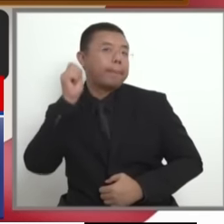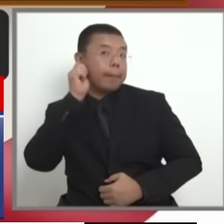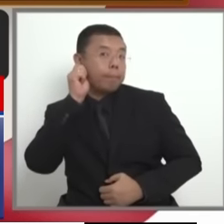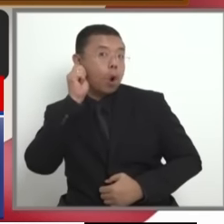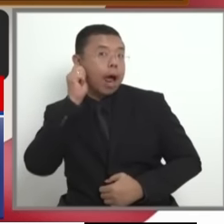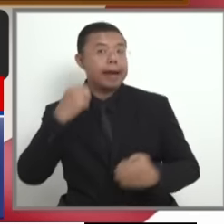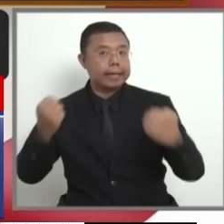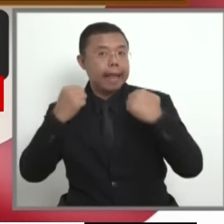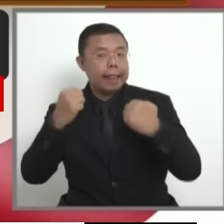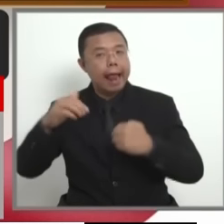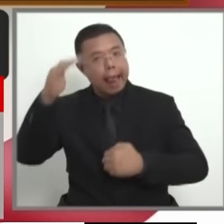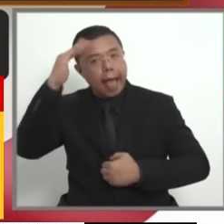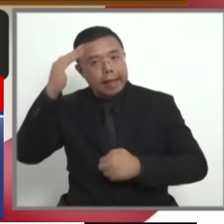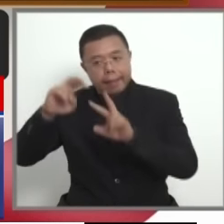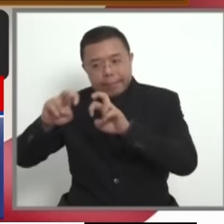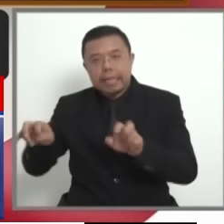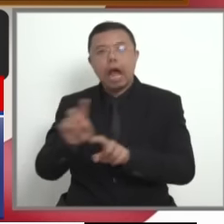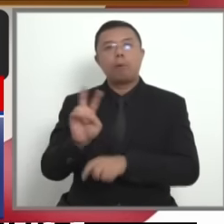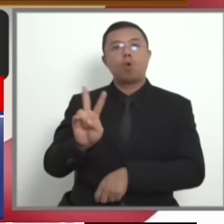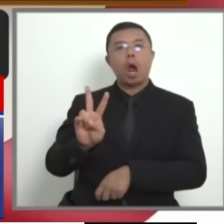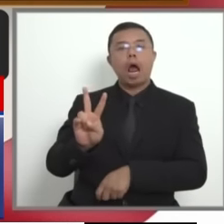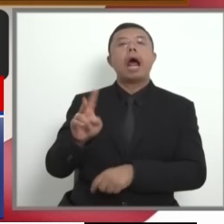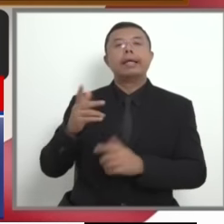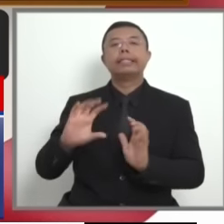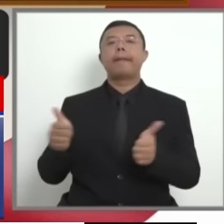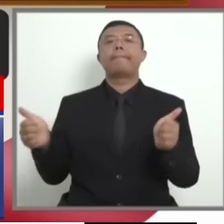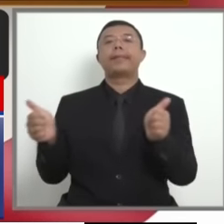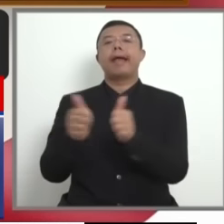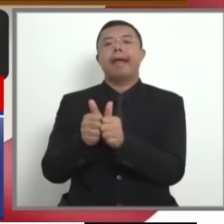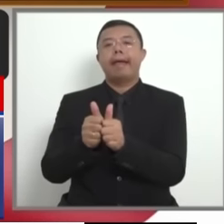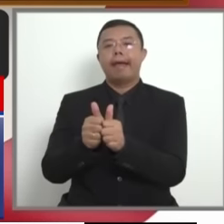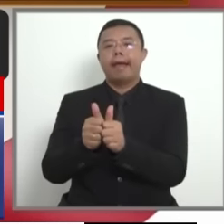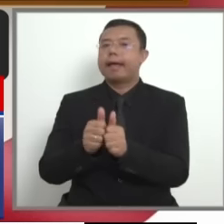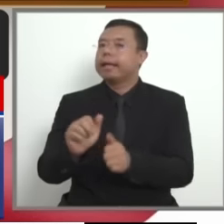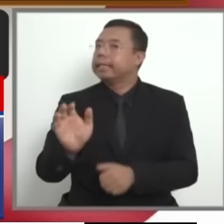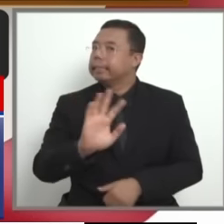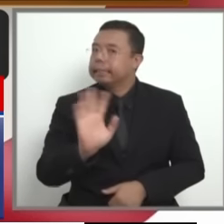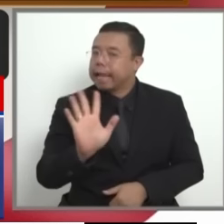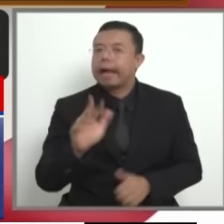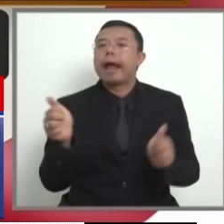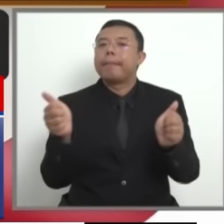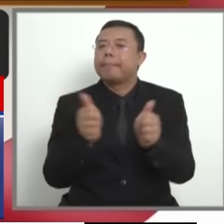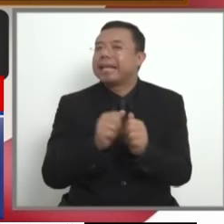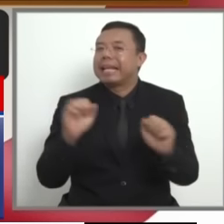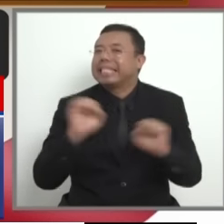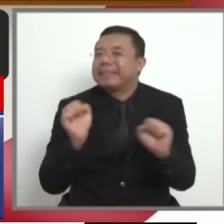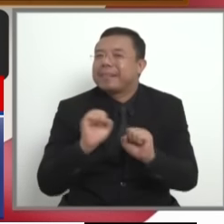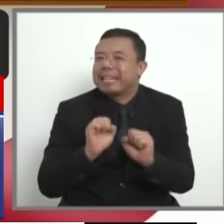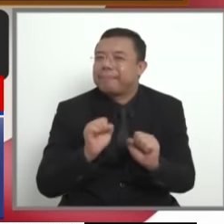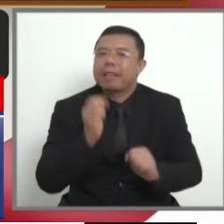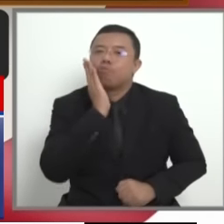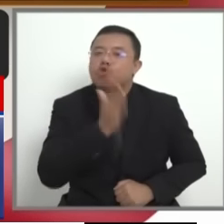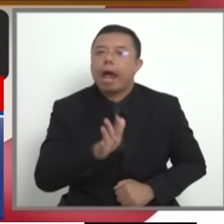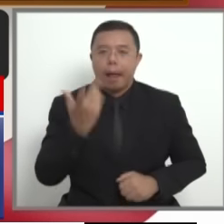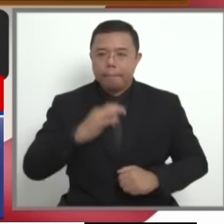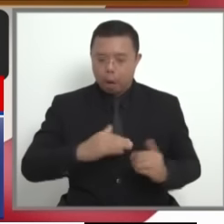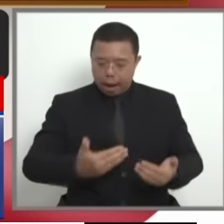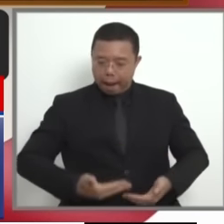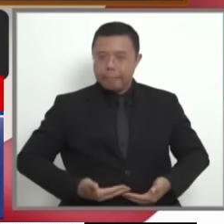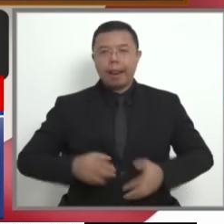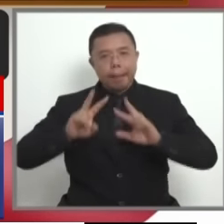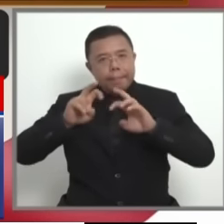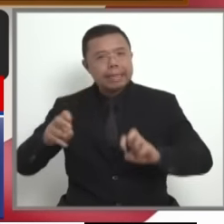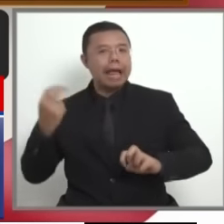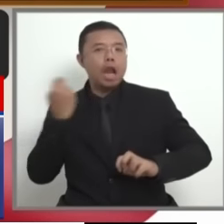perempuan laki-lakinya juga maka dia siap menikah ya Maka jangan menikah Dini baru hamil periksa rutin